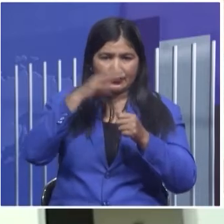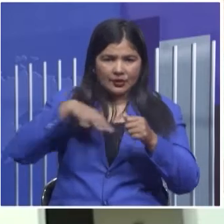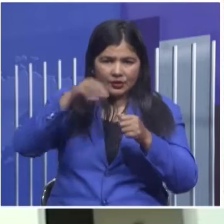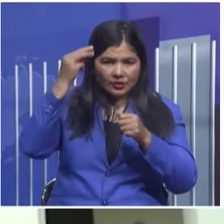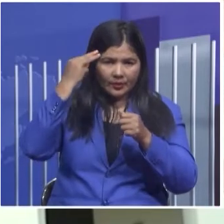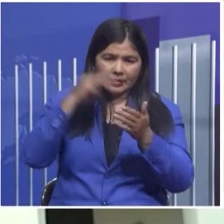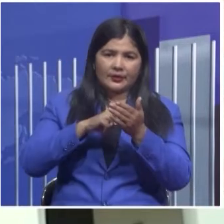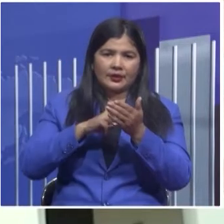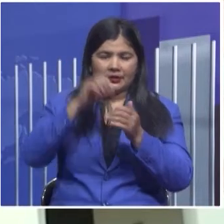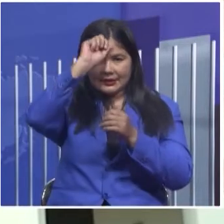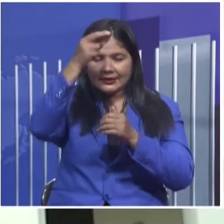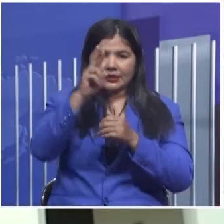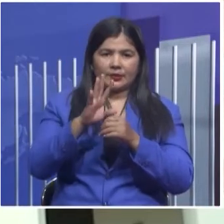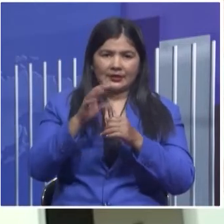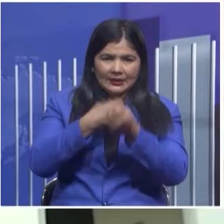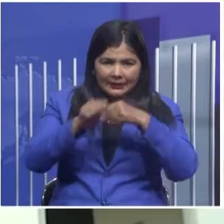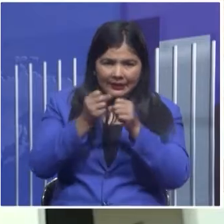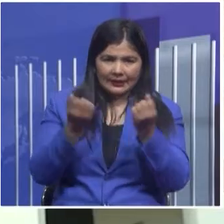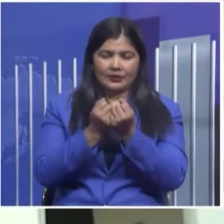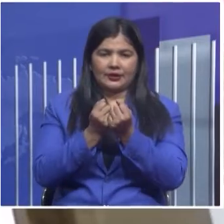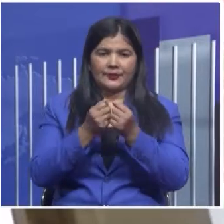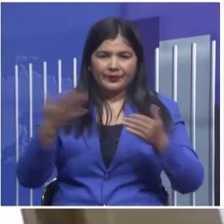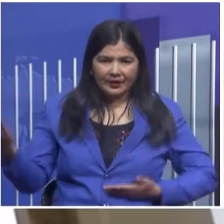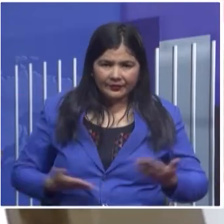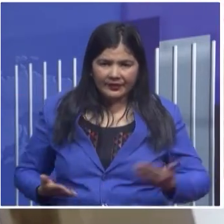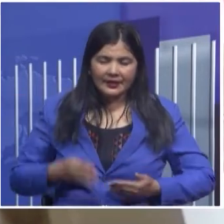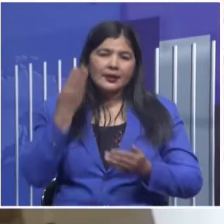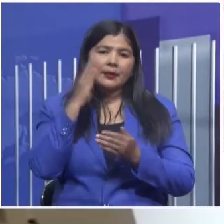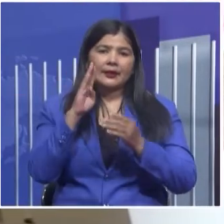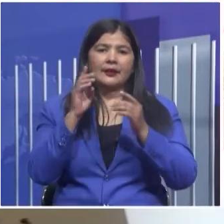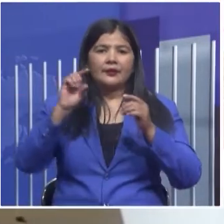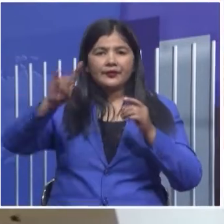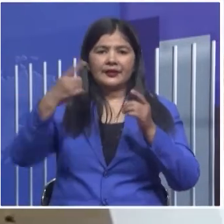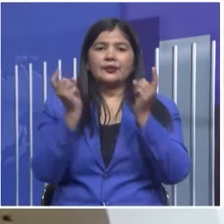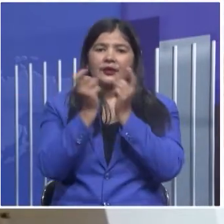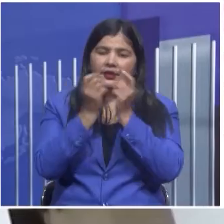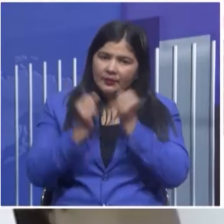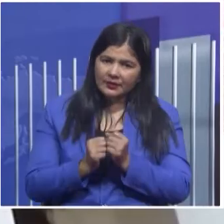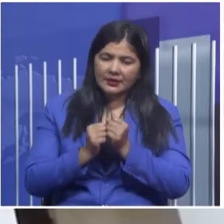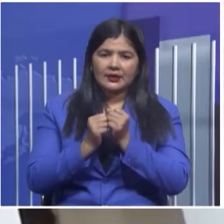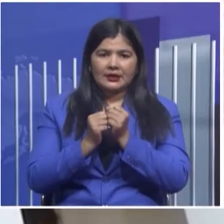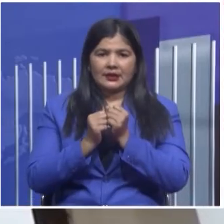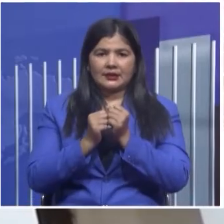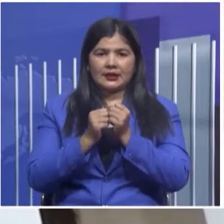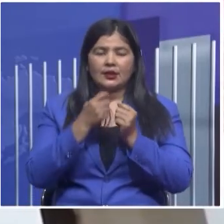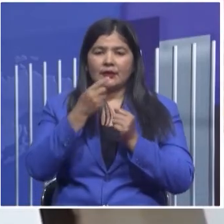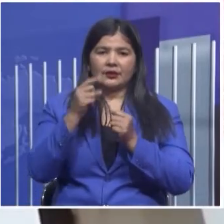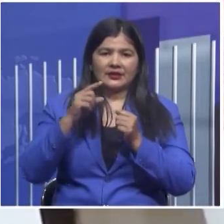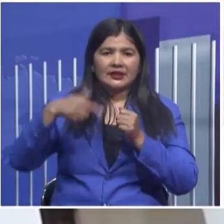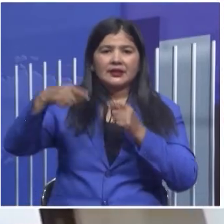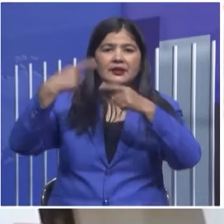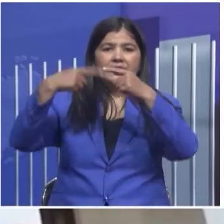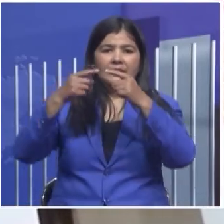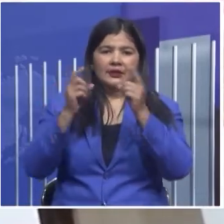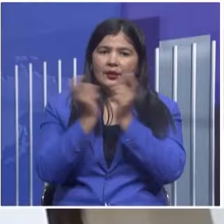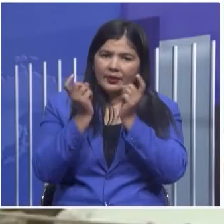यस विषयमा थप गृह कार्य गरेर बिहिबार फेरि बैठक बस्ने उहाँको भनाइ छ। बिहिबार नै मन्त्री परिषदको नियमित बैठक पनि हुने भएकाले